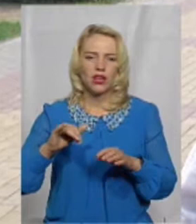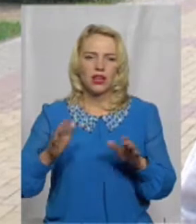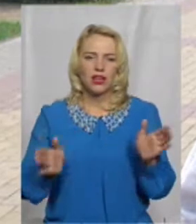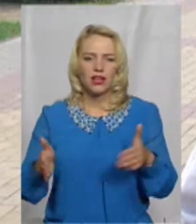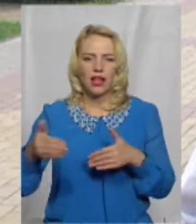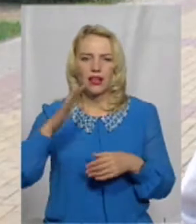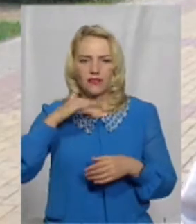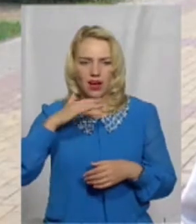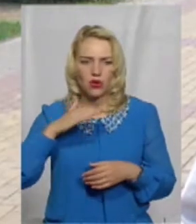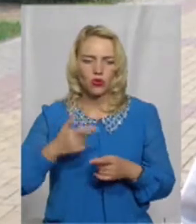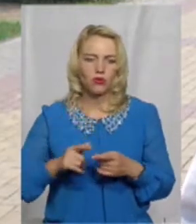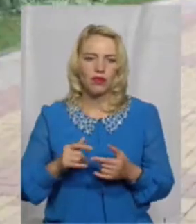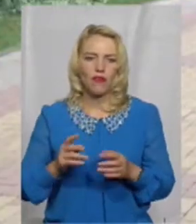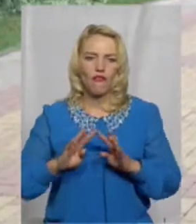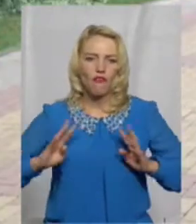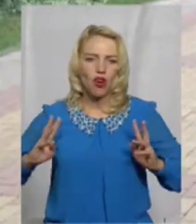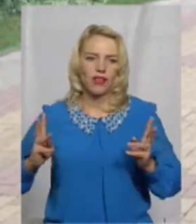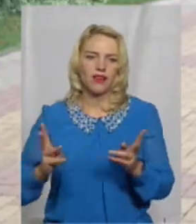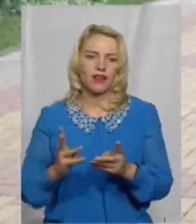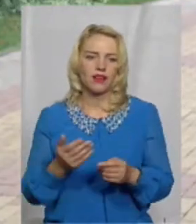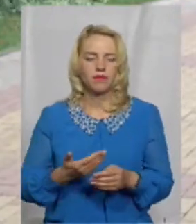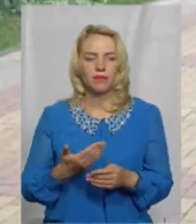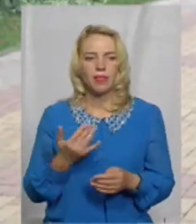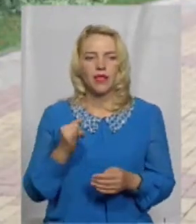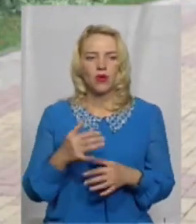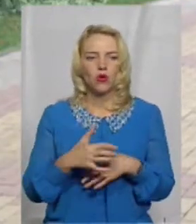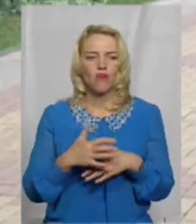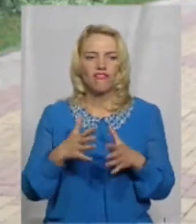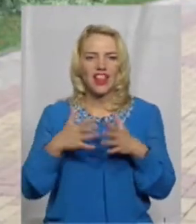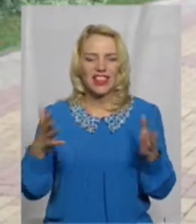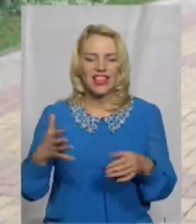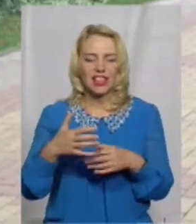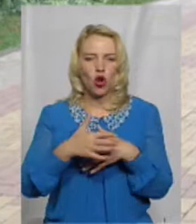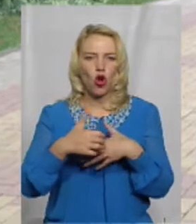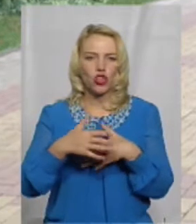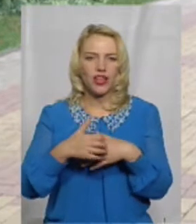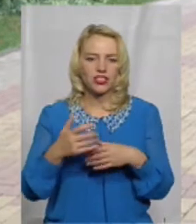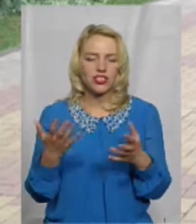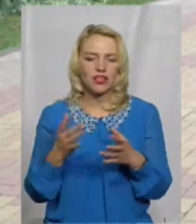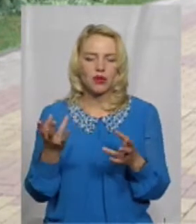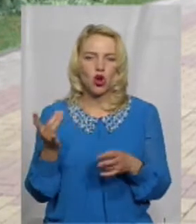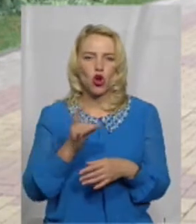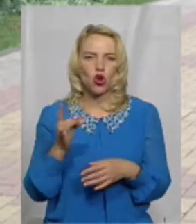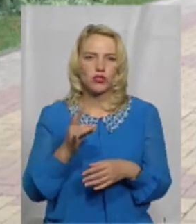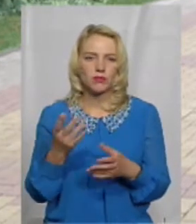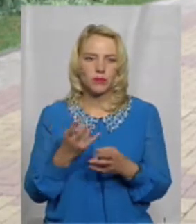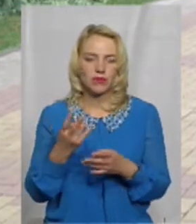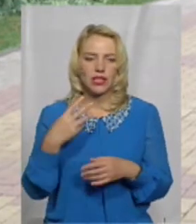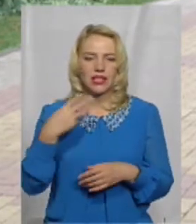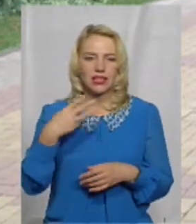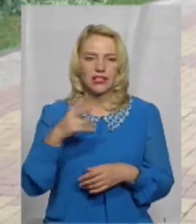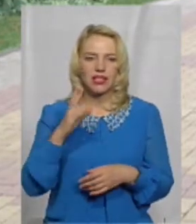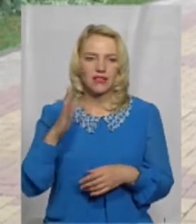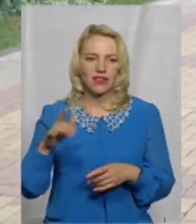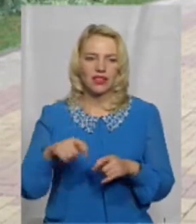плазунів, вольєри. До великих котячих яка повинна бути кілька розмірів? Мінімальна, якщо я не помиляюсь, 30 квадратних